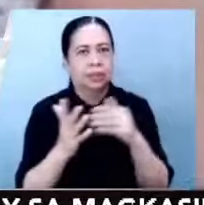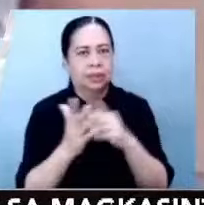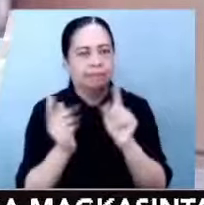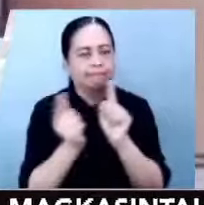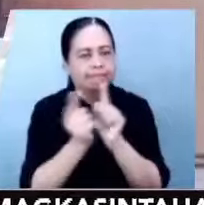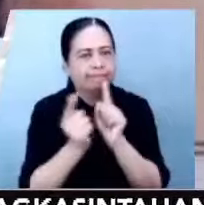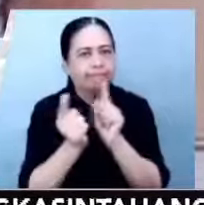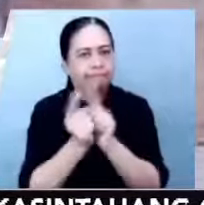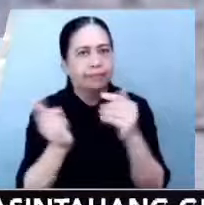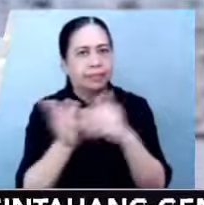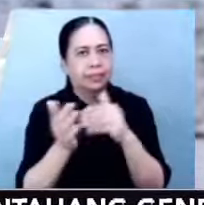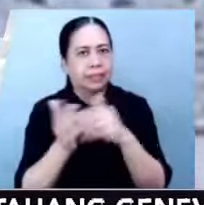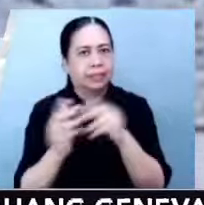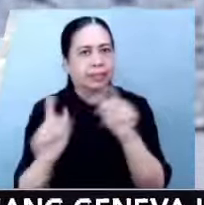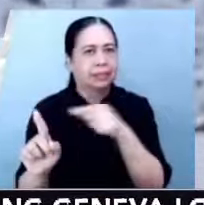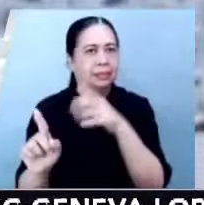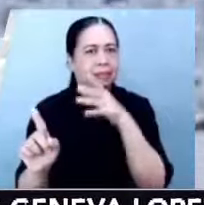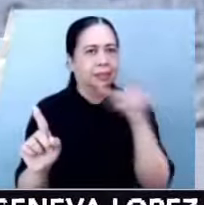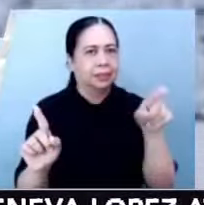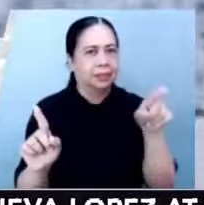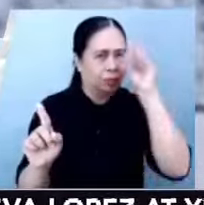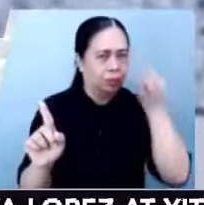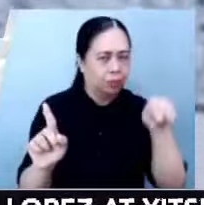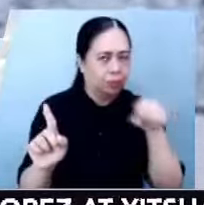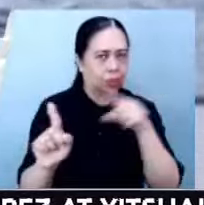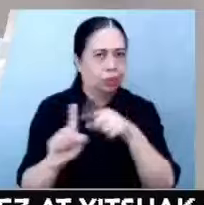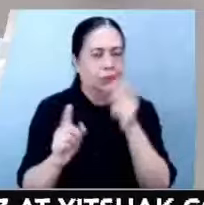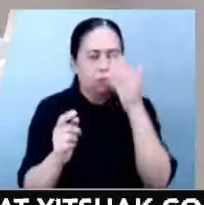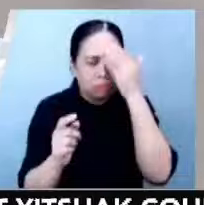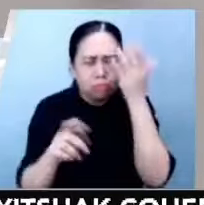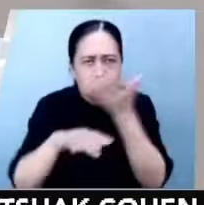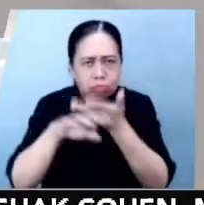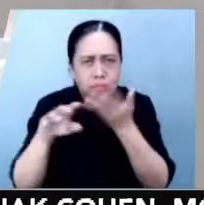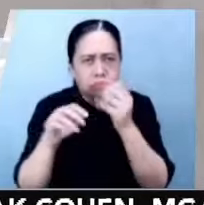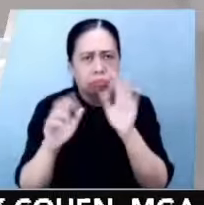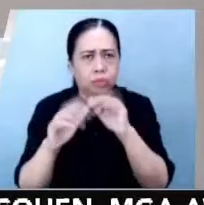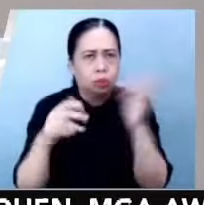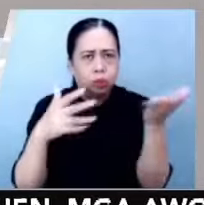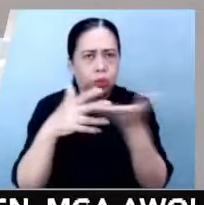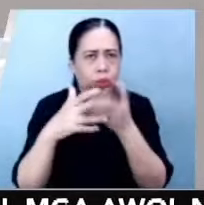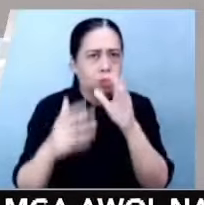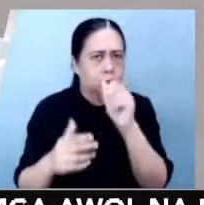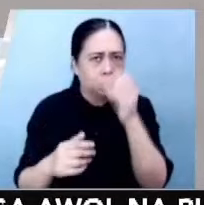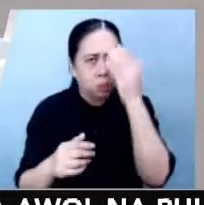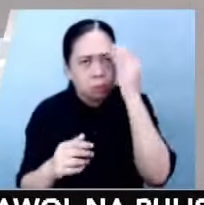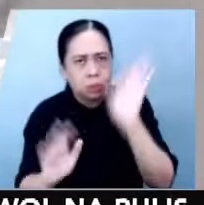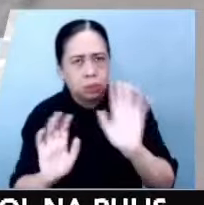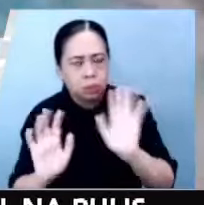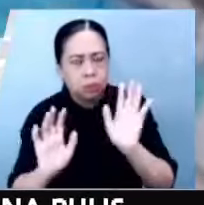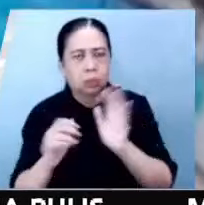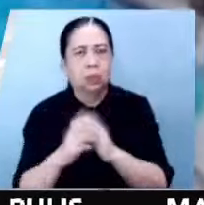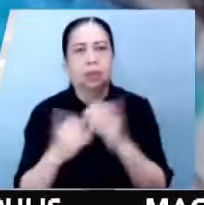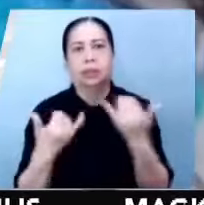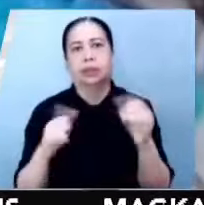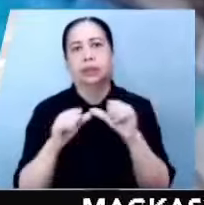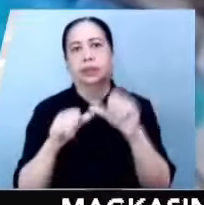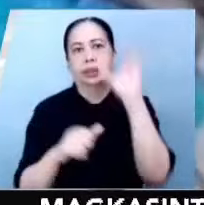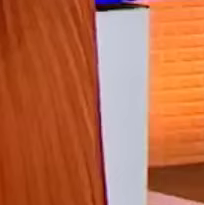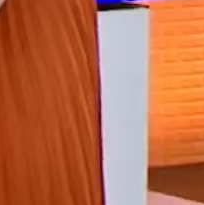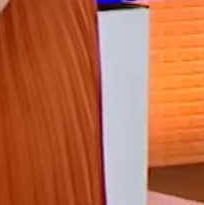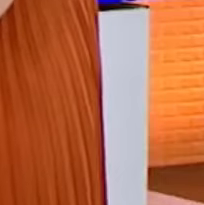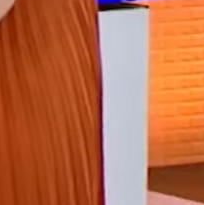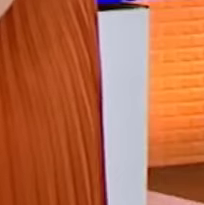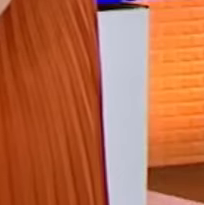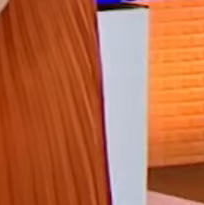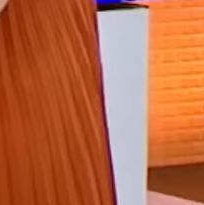ina ang lalaki na nakikiusap na huwag siyang sampahan ng kaso. Patuloy pang hinahanap ang lalaki.